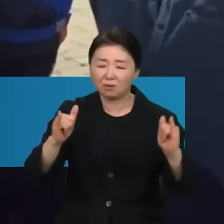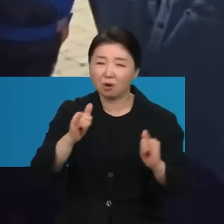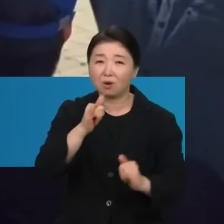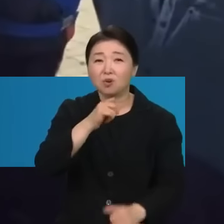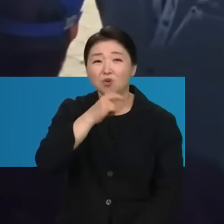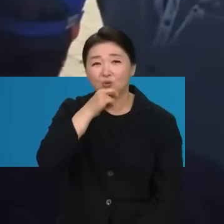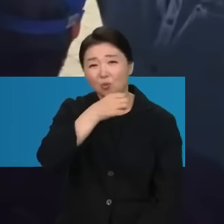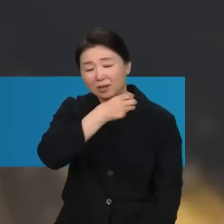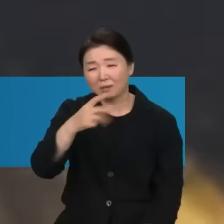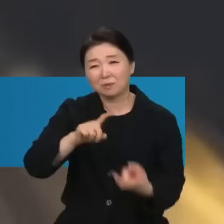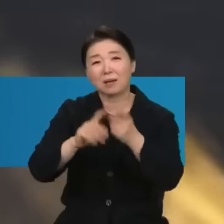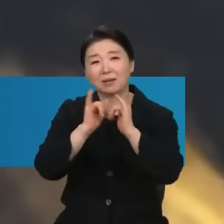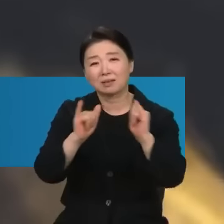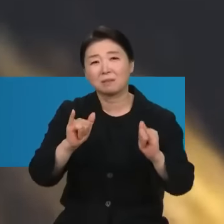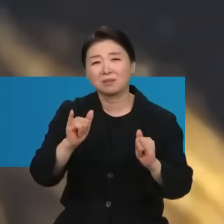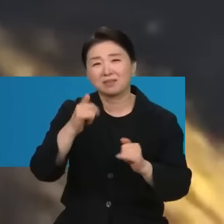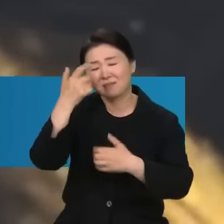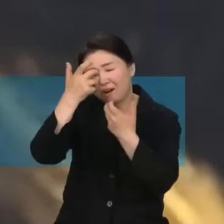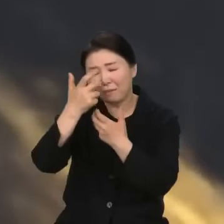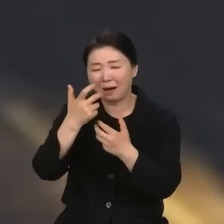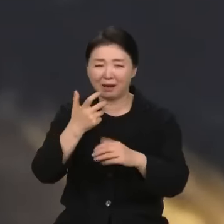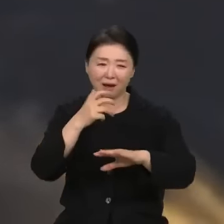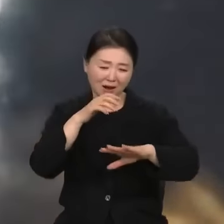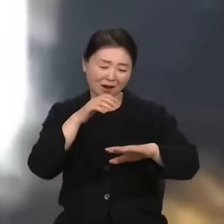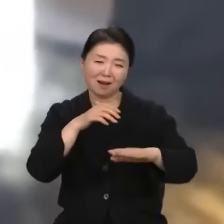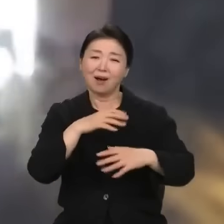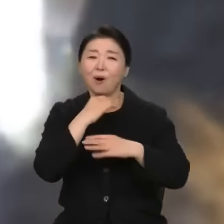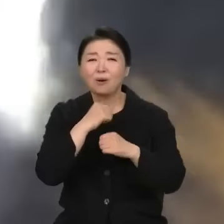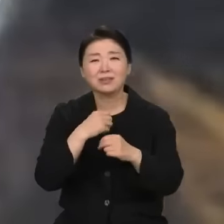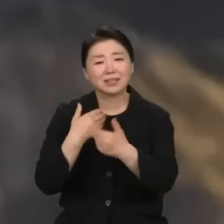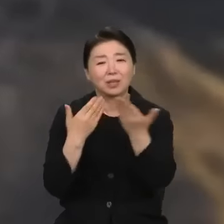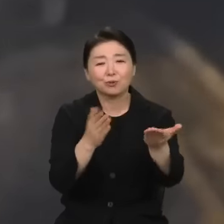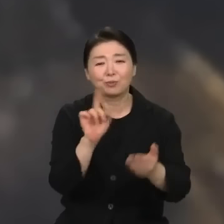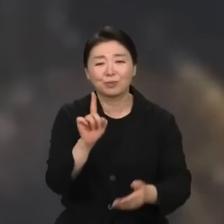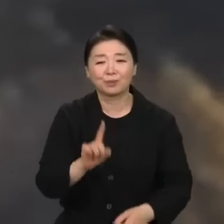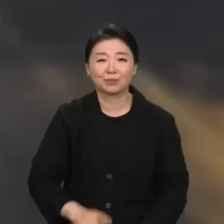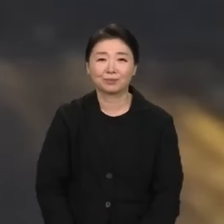수원 삼성의 팬들. 이 열망을 언제쯤 채워줄 수 있을까요?